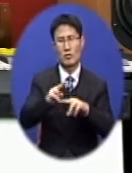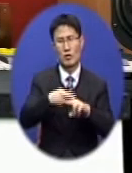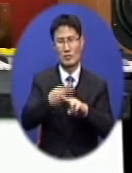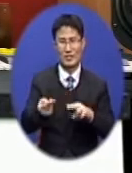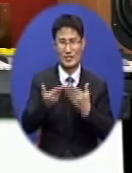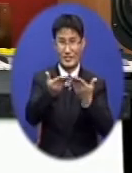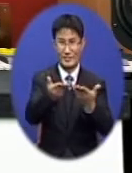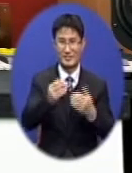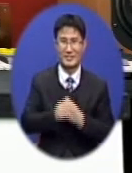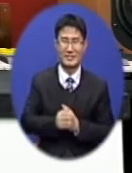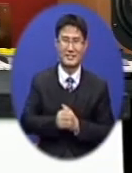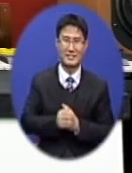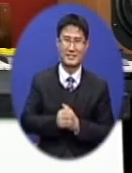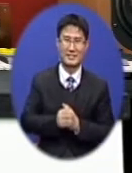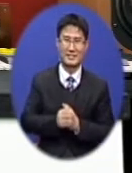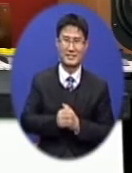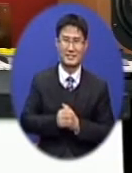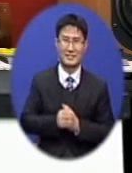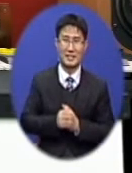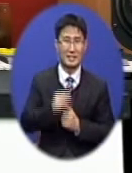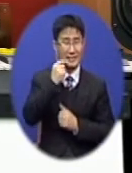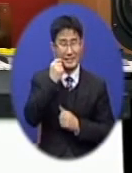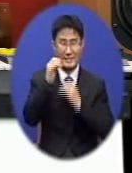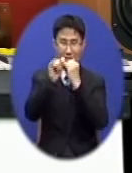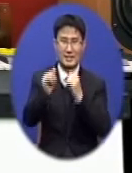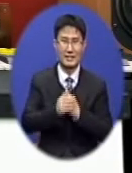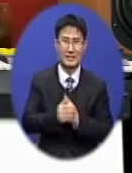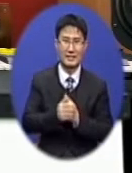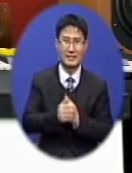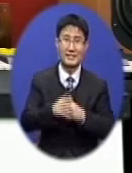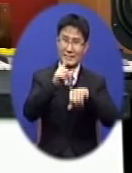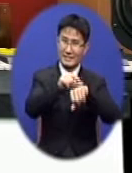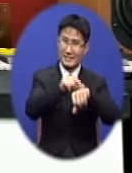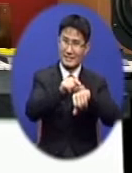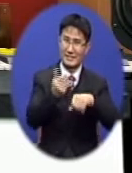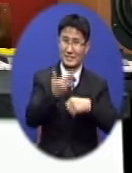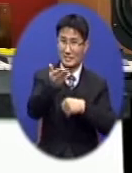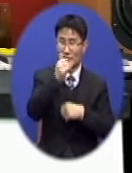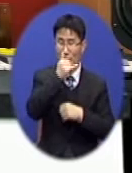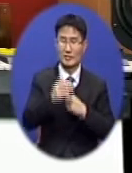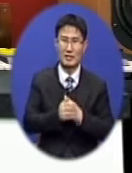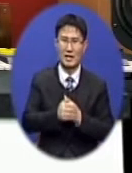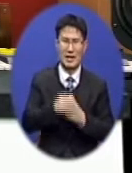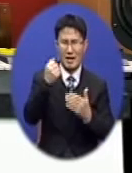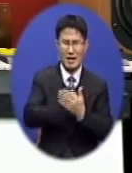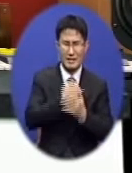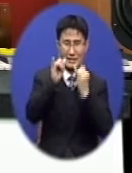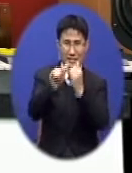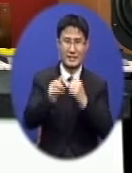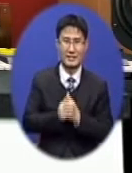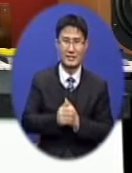선물을 드릴 수 있습니다. 드리고 있습니다. 네. 예, 인기상에게는 복지TV 탁상 시계를 드리고요.